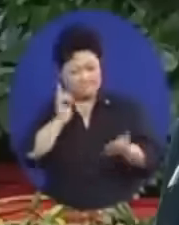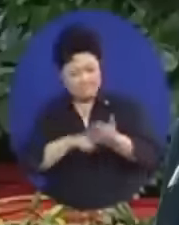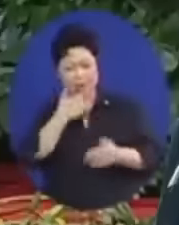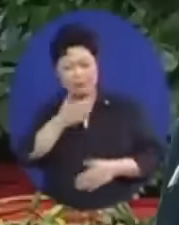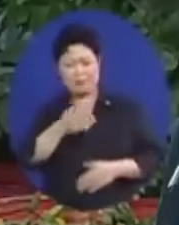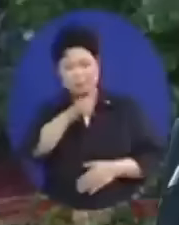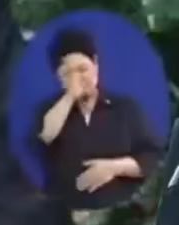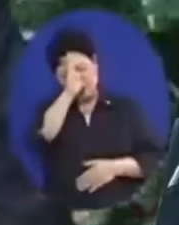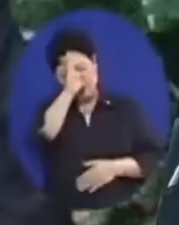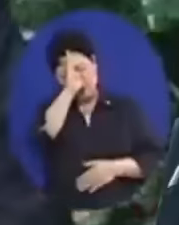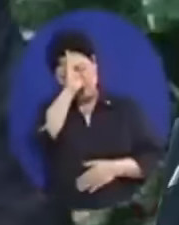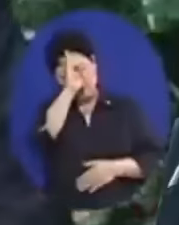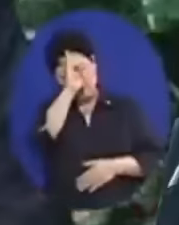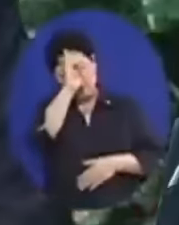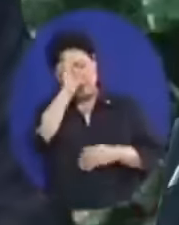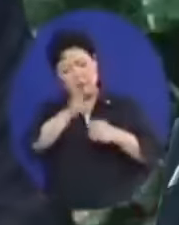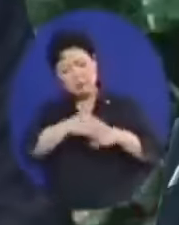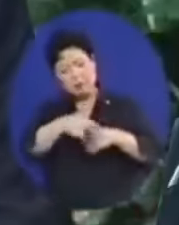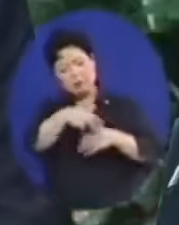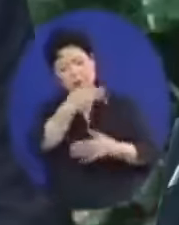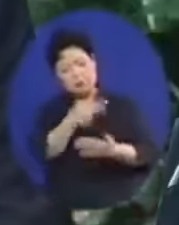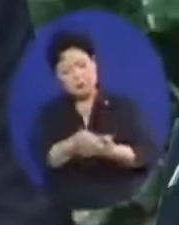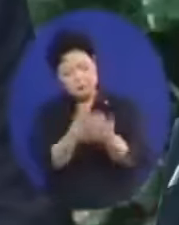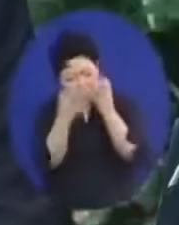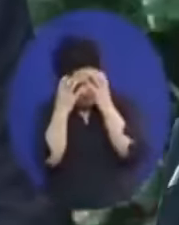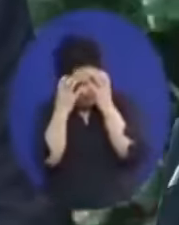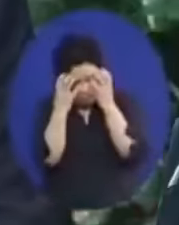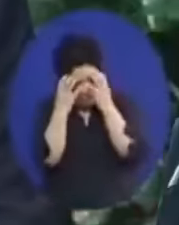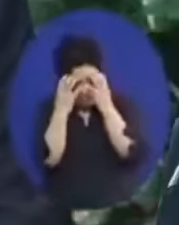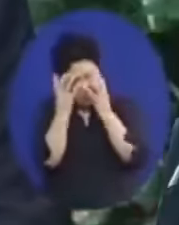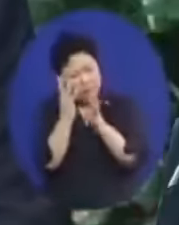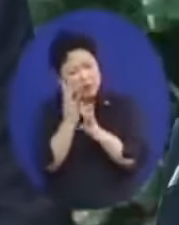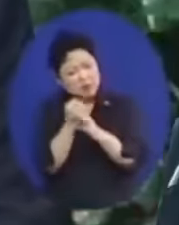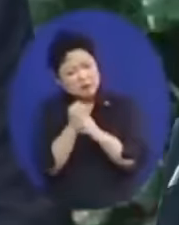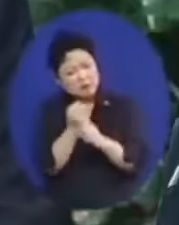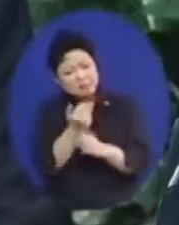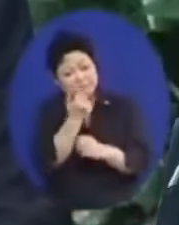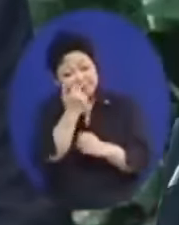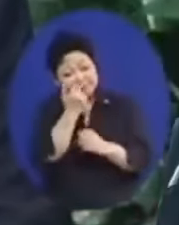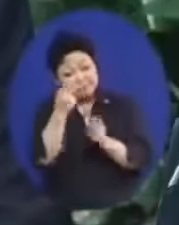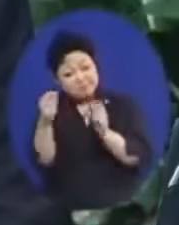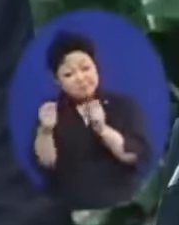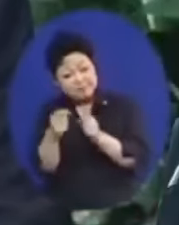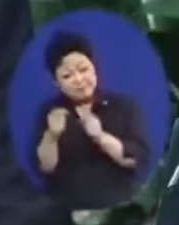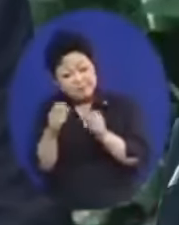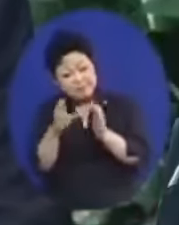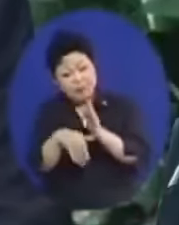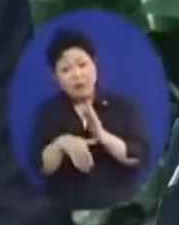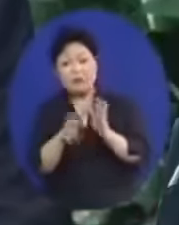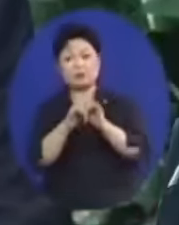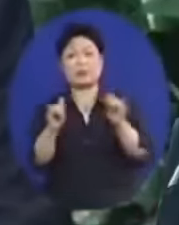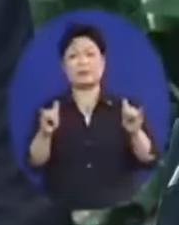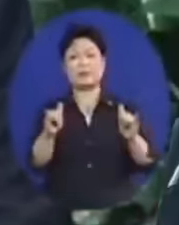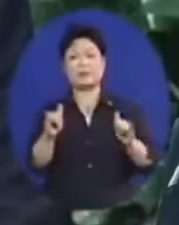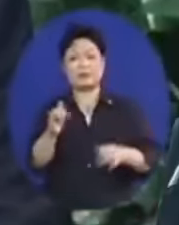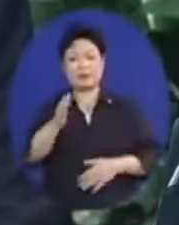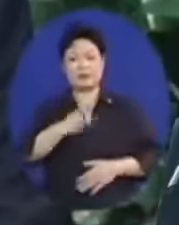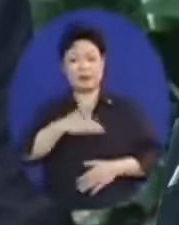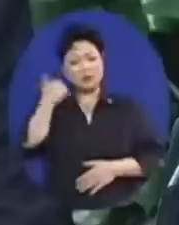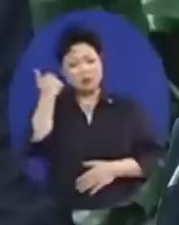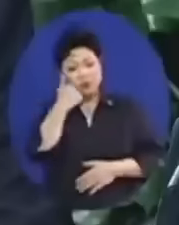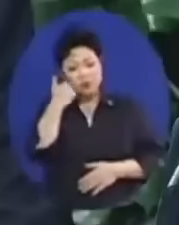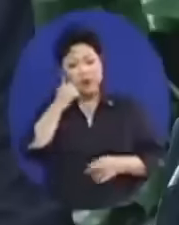병원에 입원을 하고 고통을 당하고 언제 세상을 떠날지 모를 때 그때 사람들은 자기를